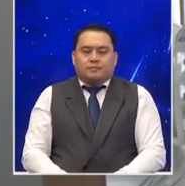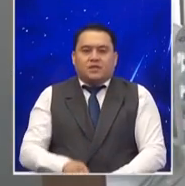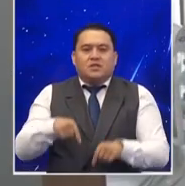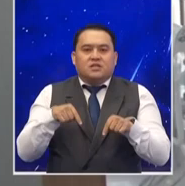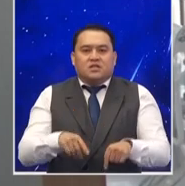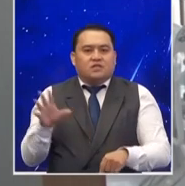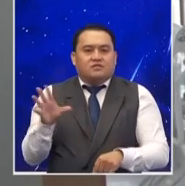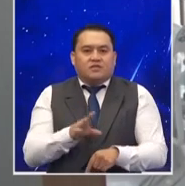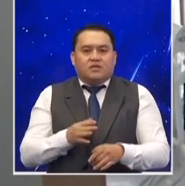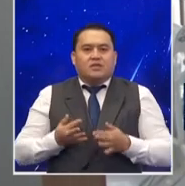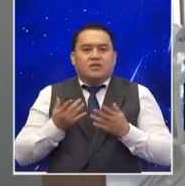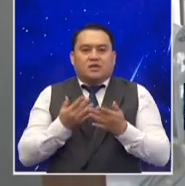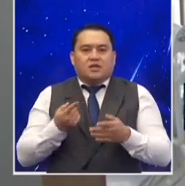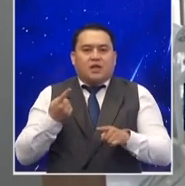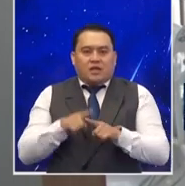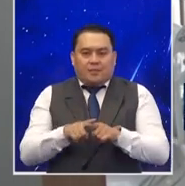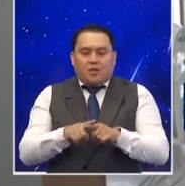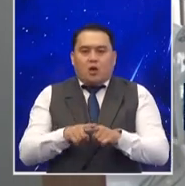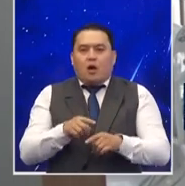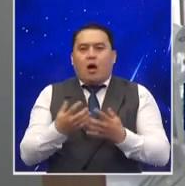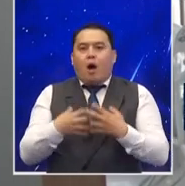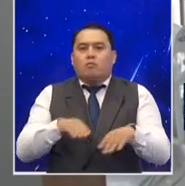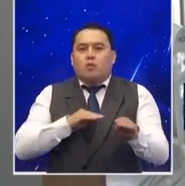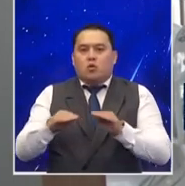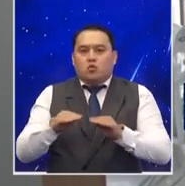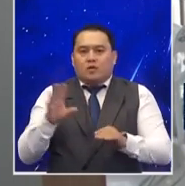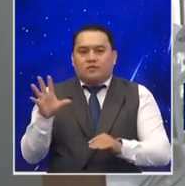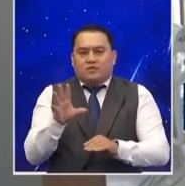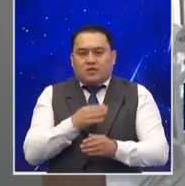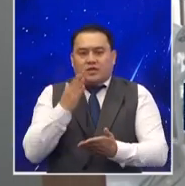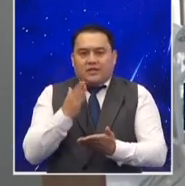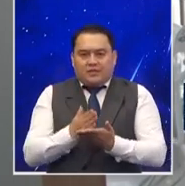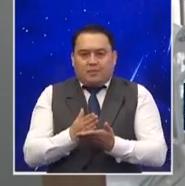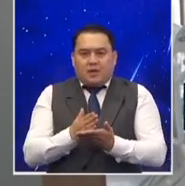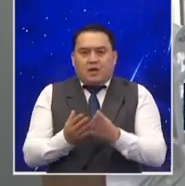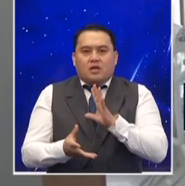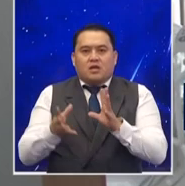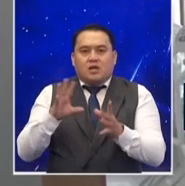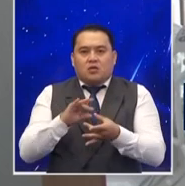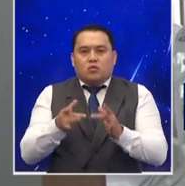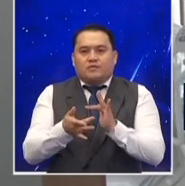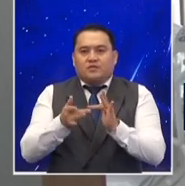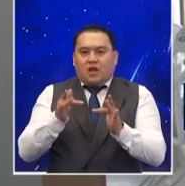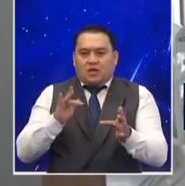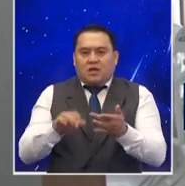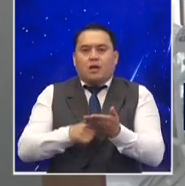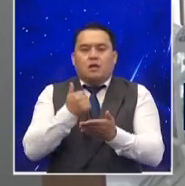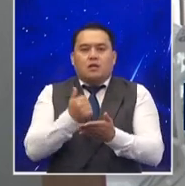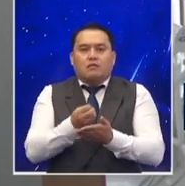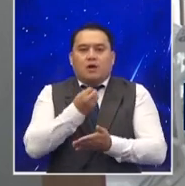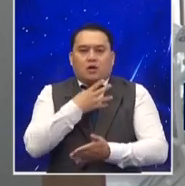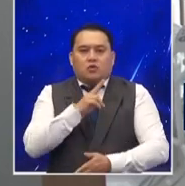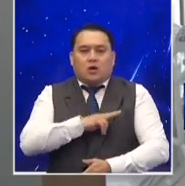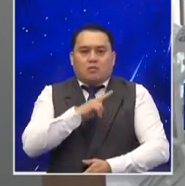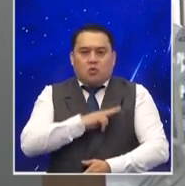Здесь есть вся современная техника. Имеется множество аппаратов, которые не во всех амбулаториях есть. Подведены все коммуникации. Самое главное, хорошо